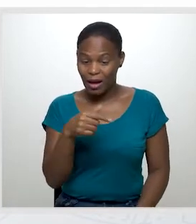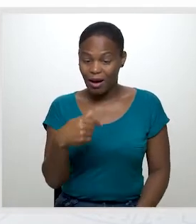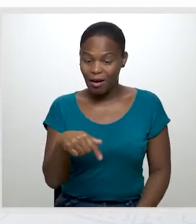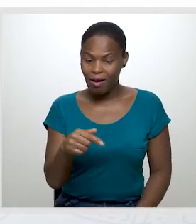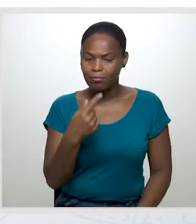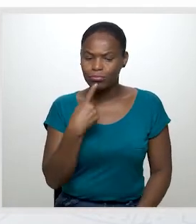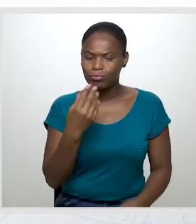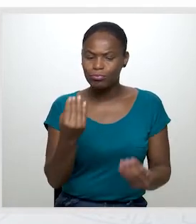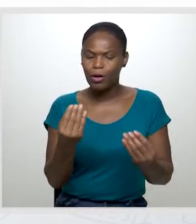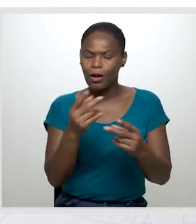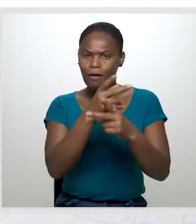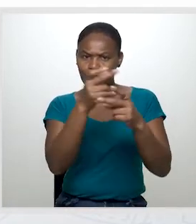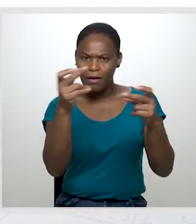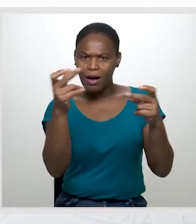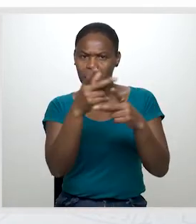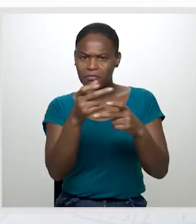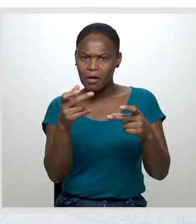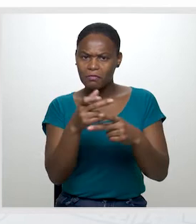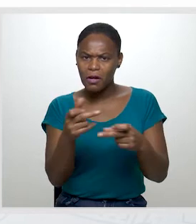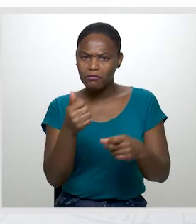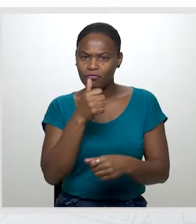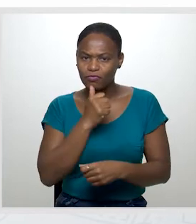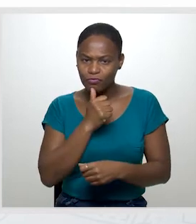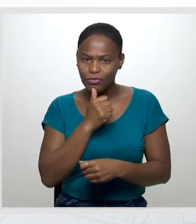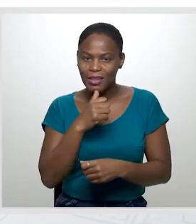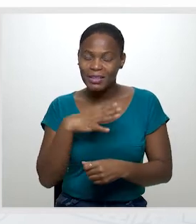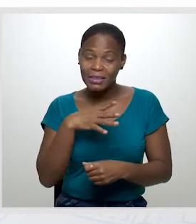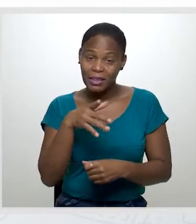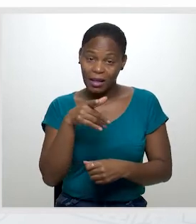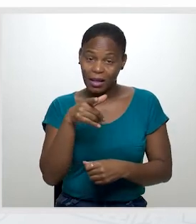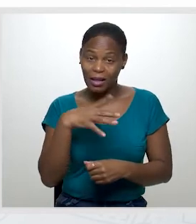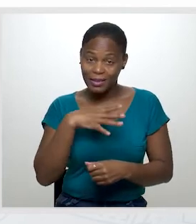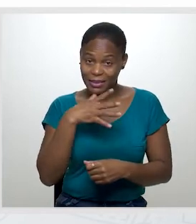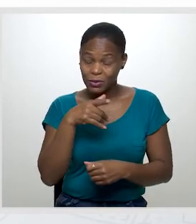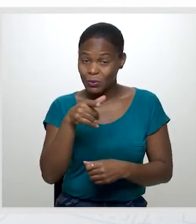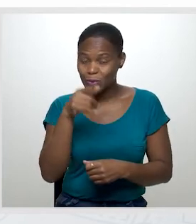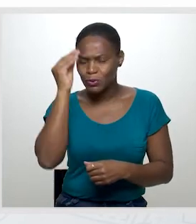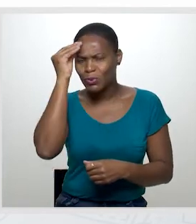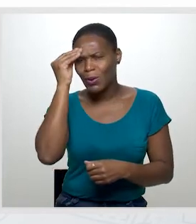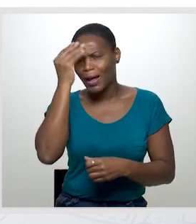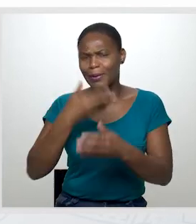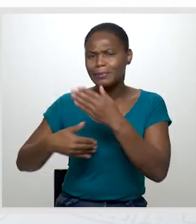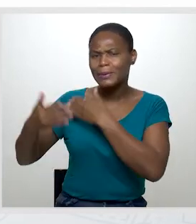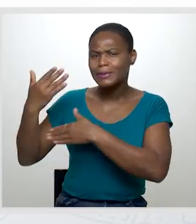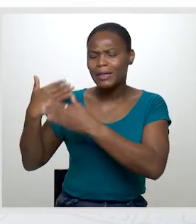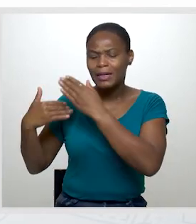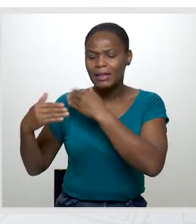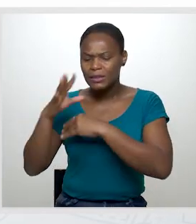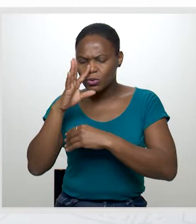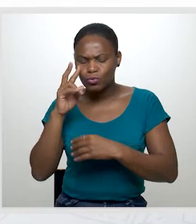en rouge, ça veut dire que tu es un nostalgique du passé. Par contre, si tu as coché plus de